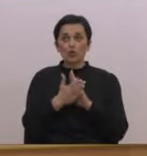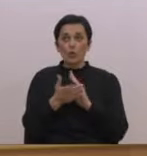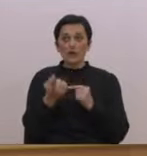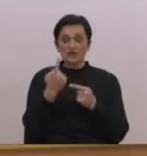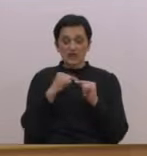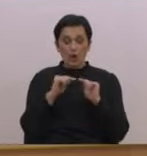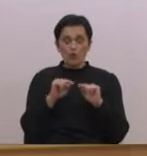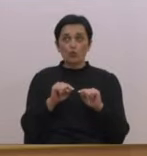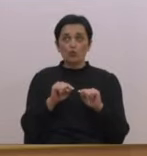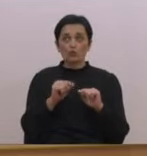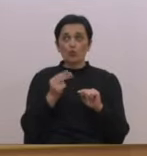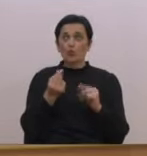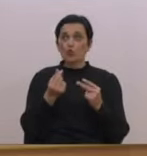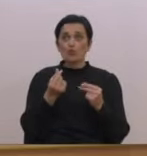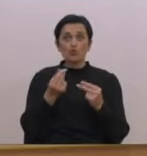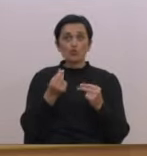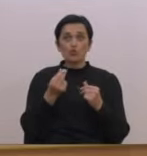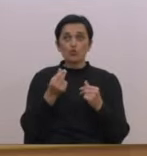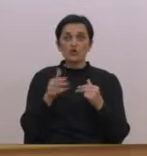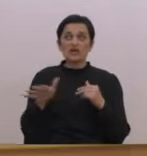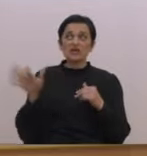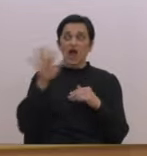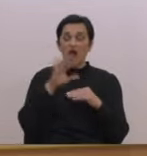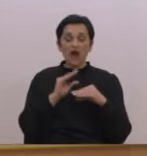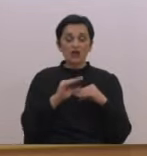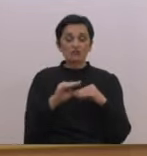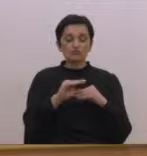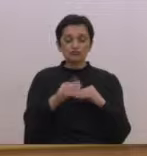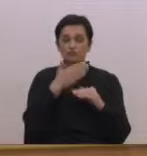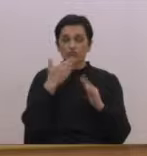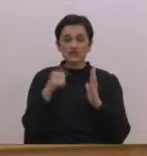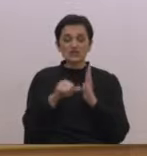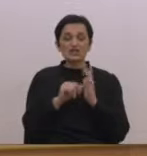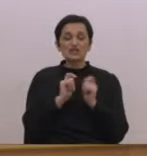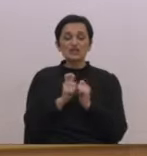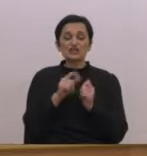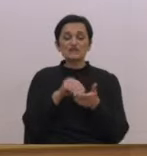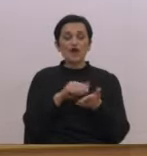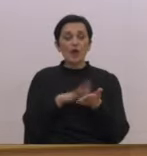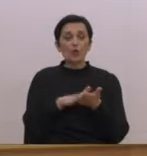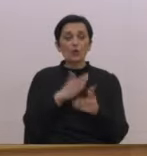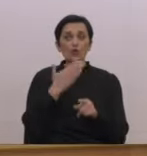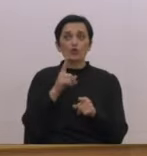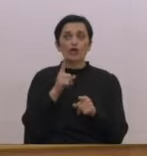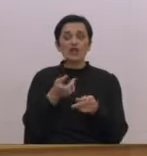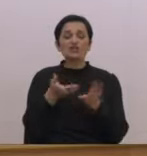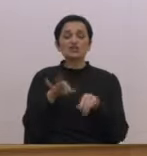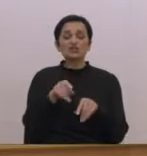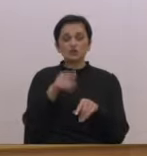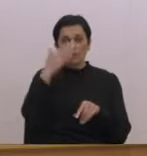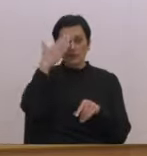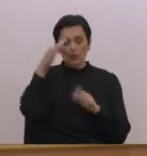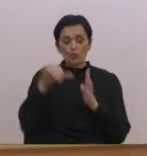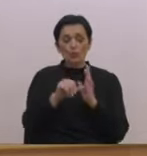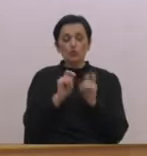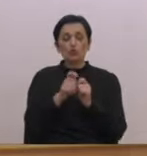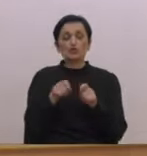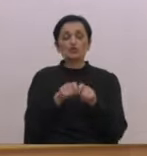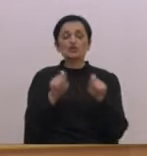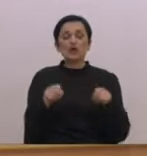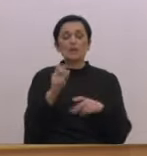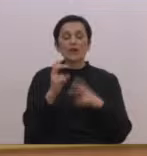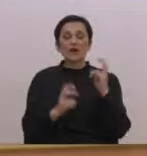urundet. Anu puli ar fi omul disgaredan, da, investiția și agricultura, Israel, ceva, ușor investiție, bi check milis, asta